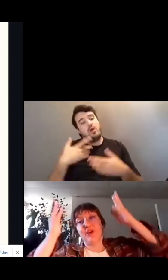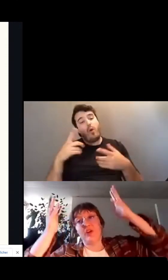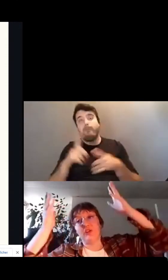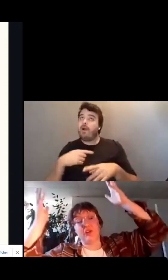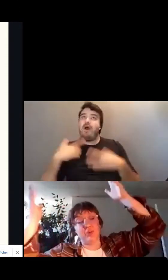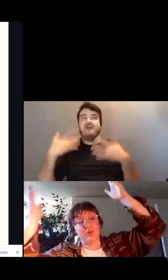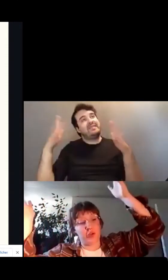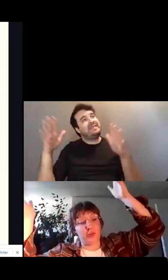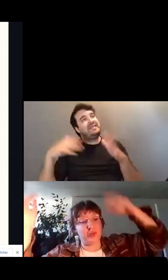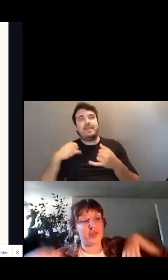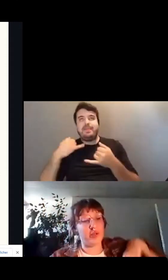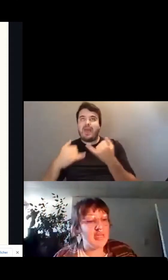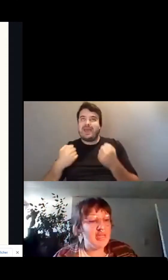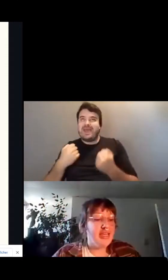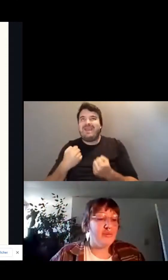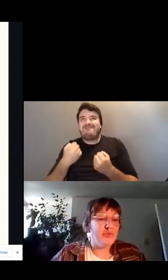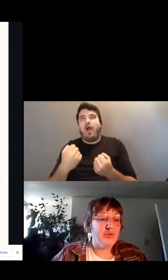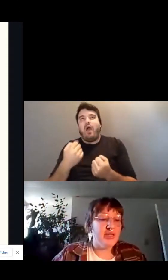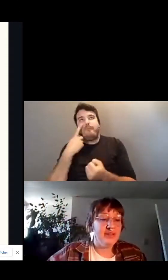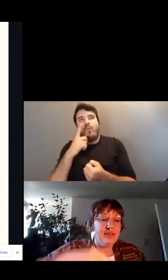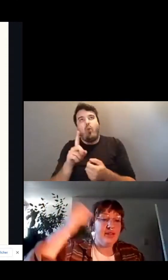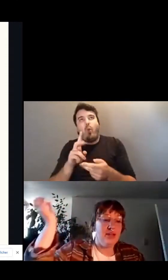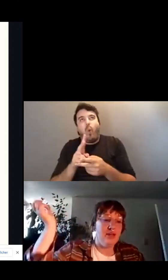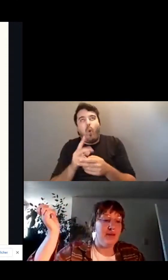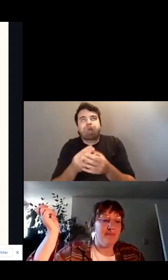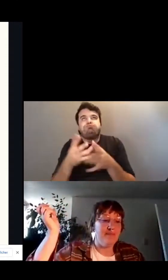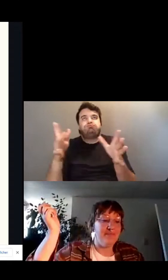derniers efforts de reproduction. Et puis,